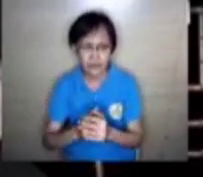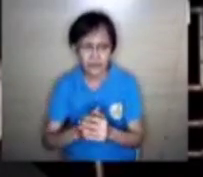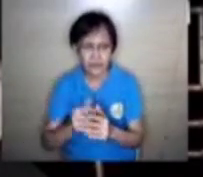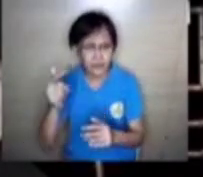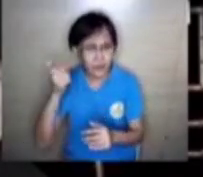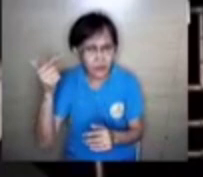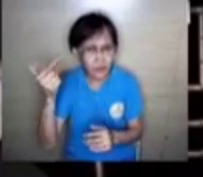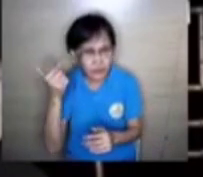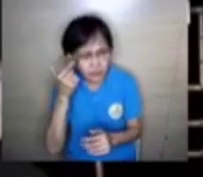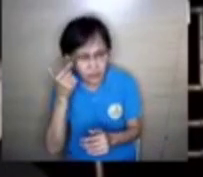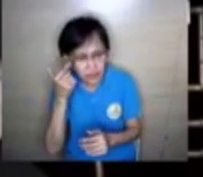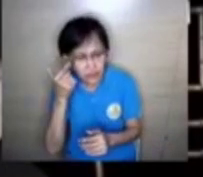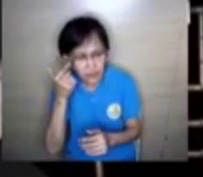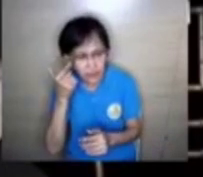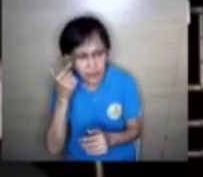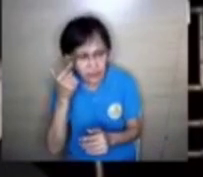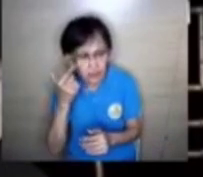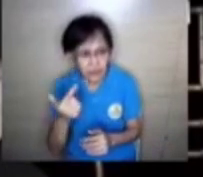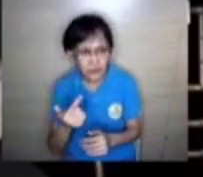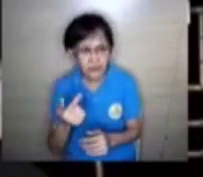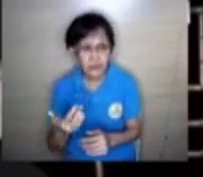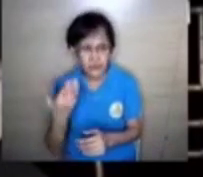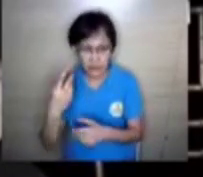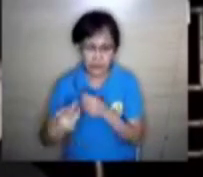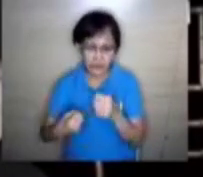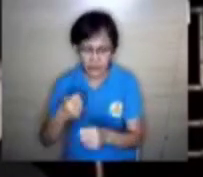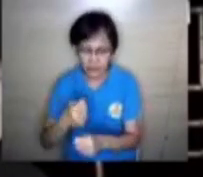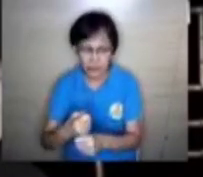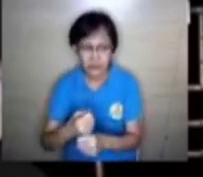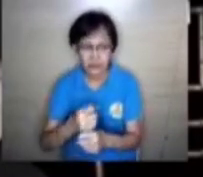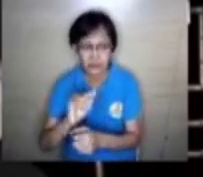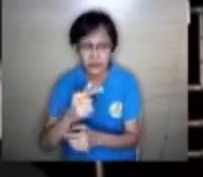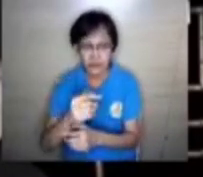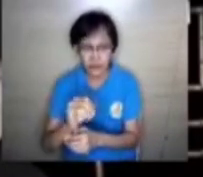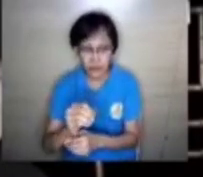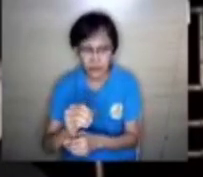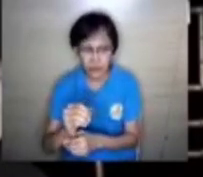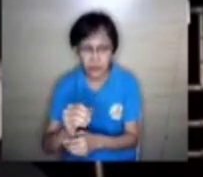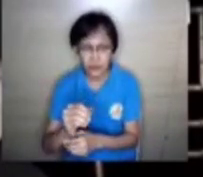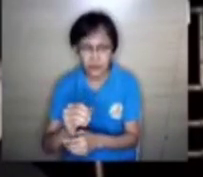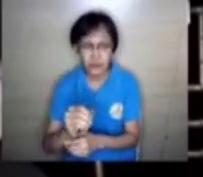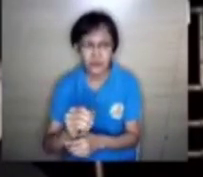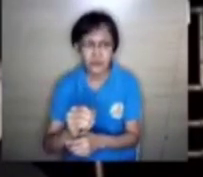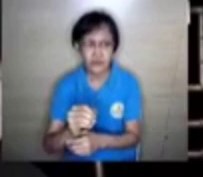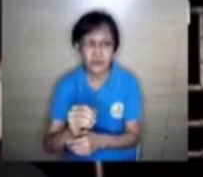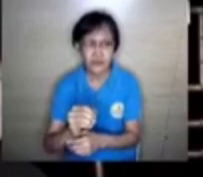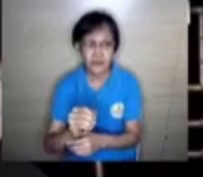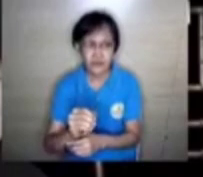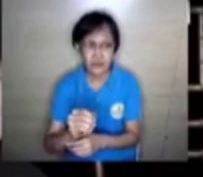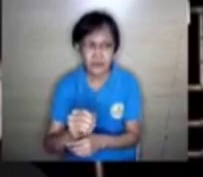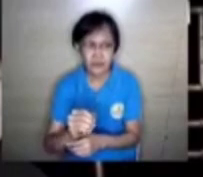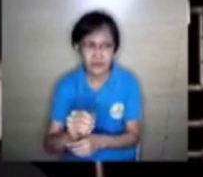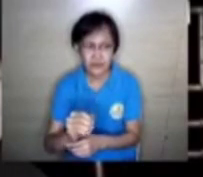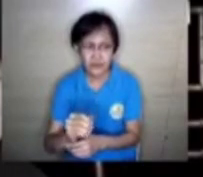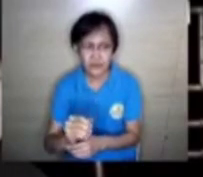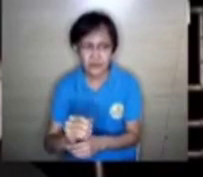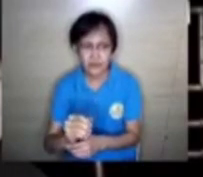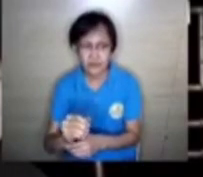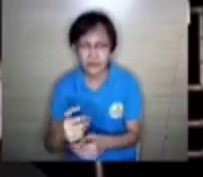siguro alam nyo, 30 years ago, kung matatandaan ninyo kung gaano kaluwag ang COA, na kahit ano halos pwede gawin.